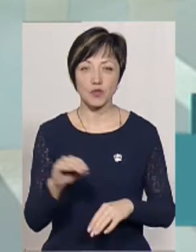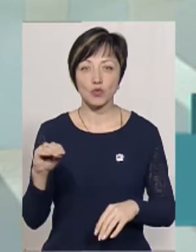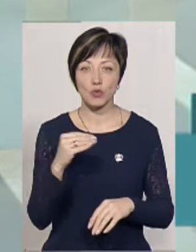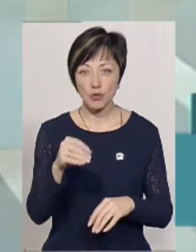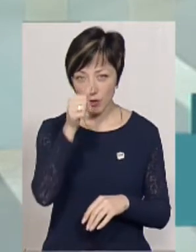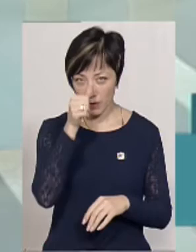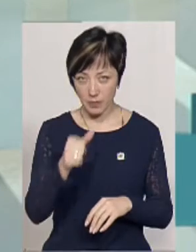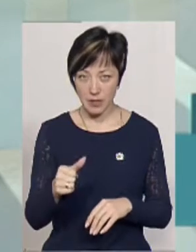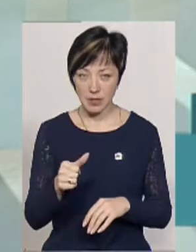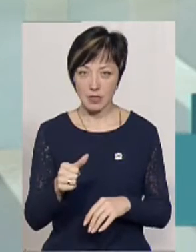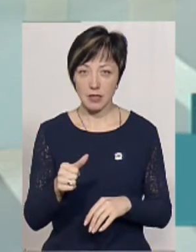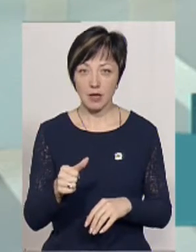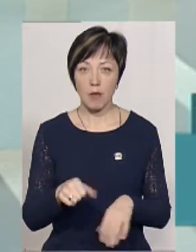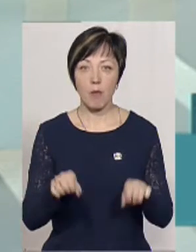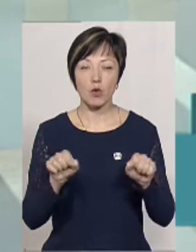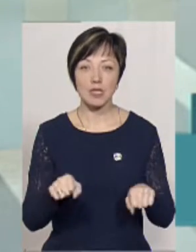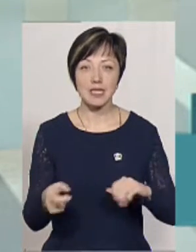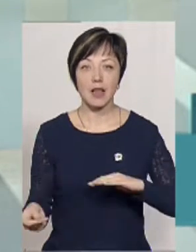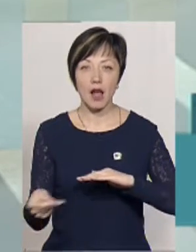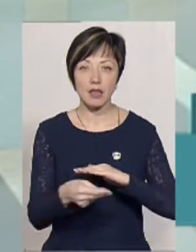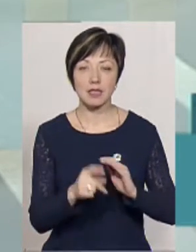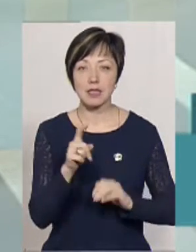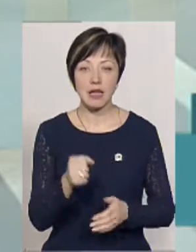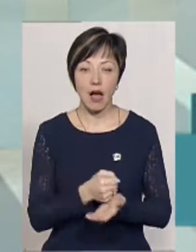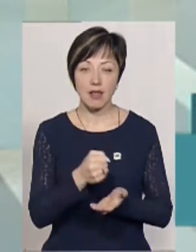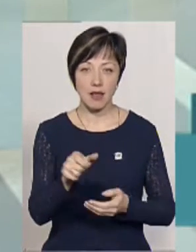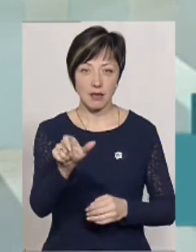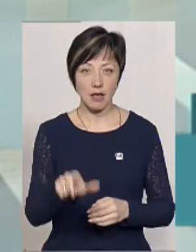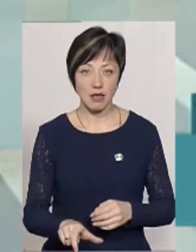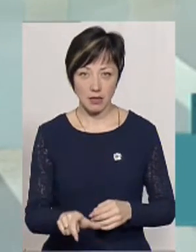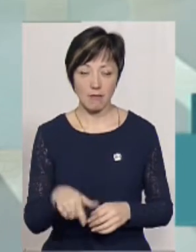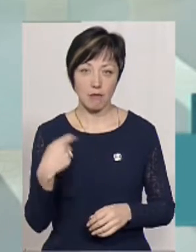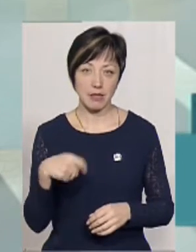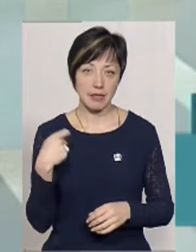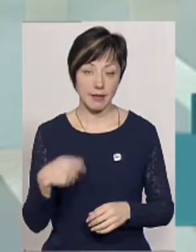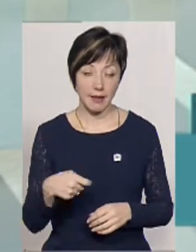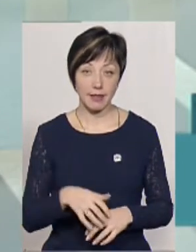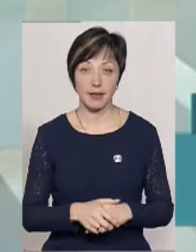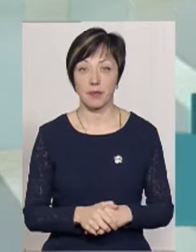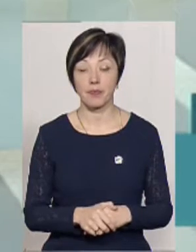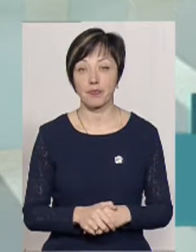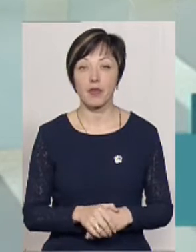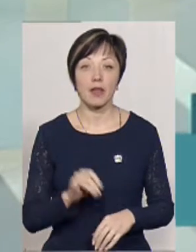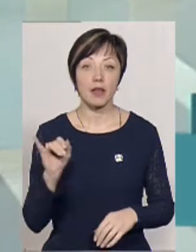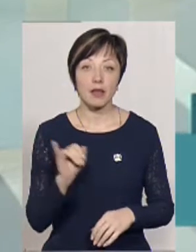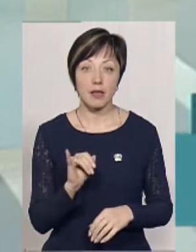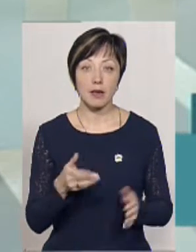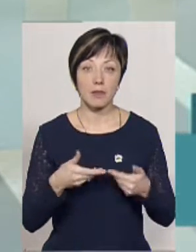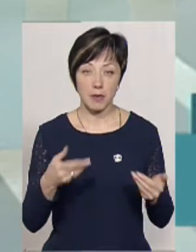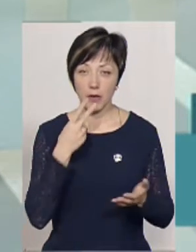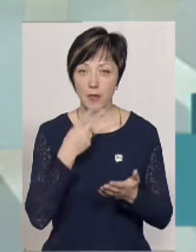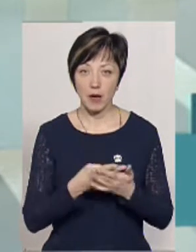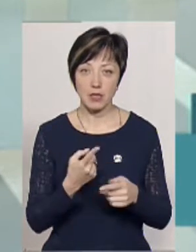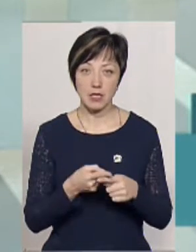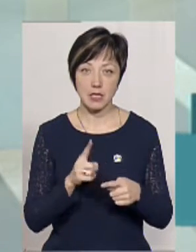жовтня місяця як потенційна агітація за потенційного кандидата в президенти. І, власне, ми бачимо,